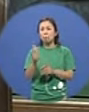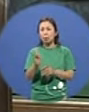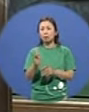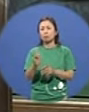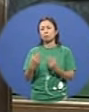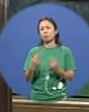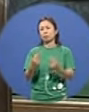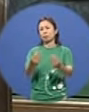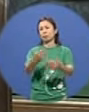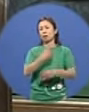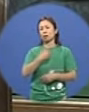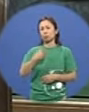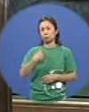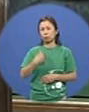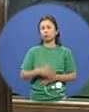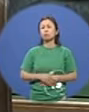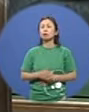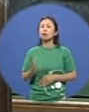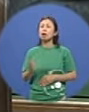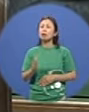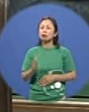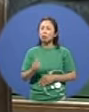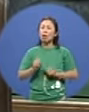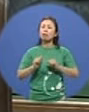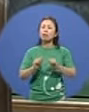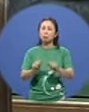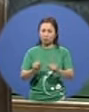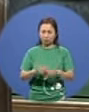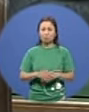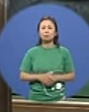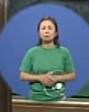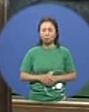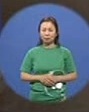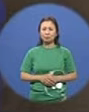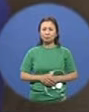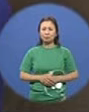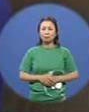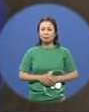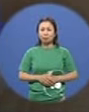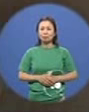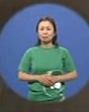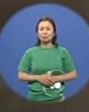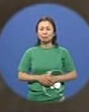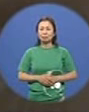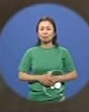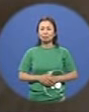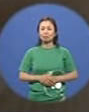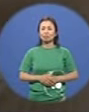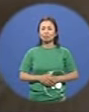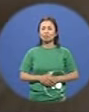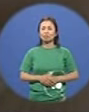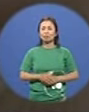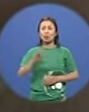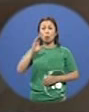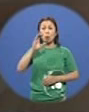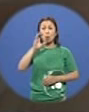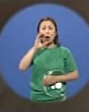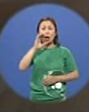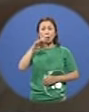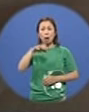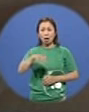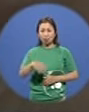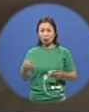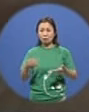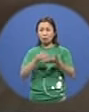いうねそういうことを今やってるとこなんですねはいはいではですね最後に和歌山で就職を